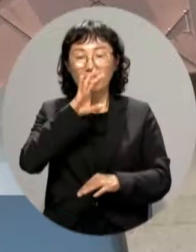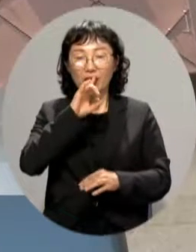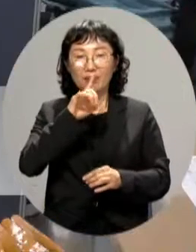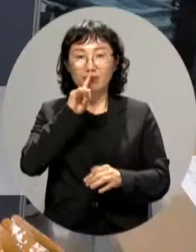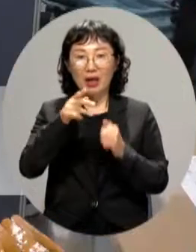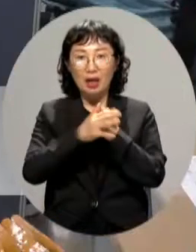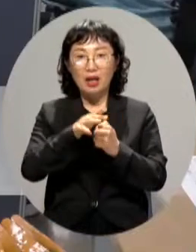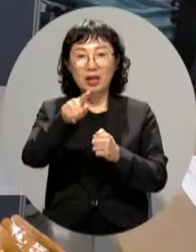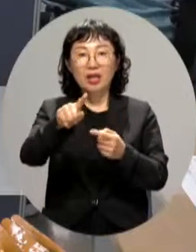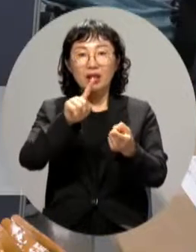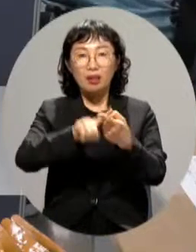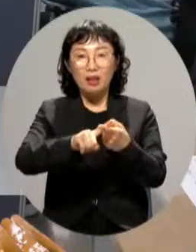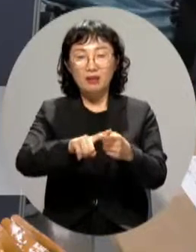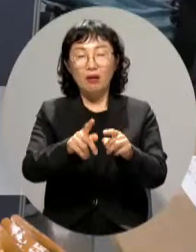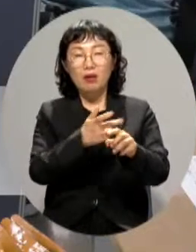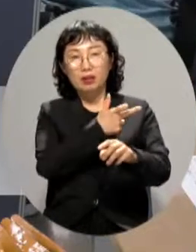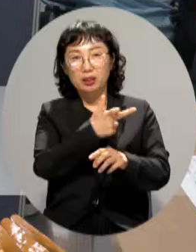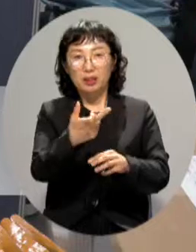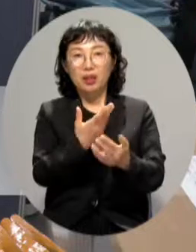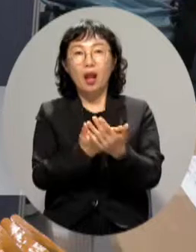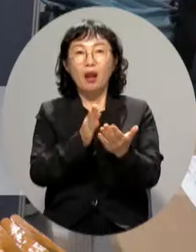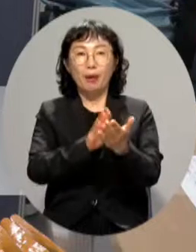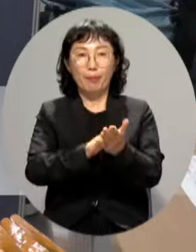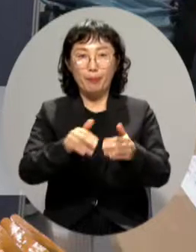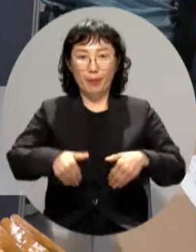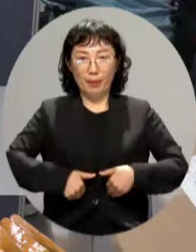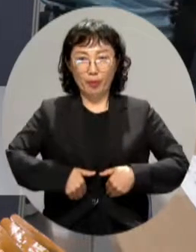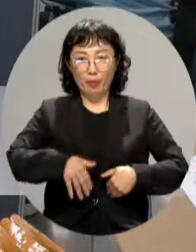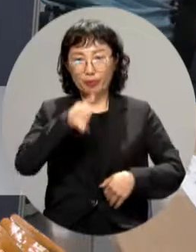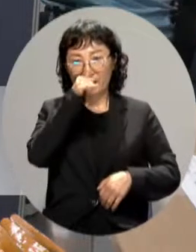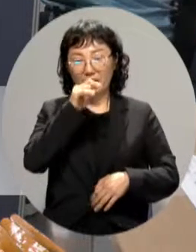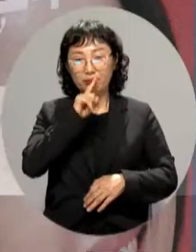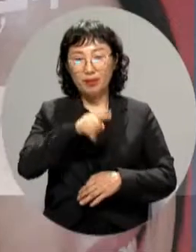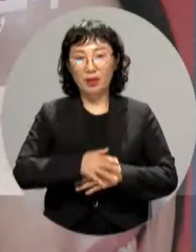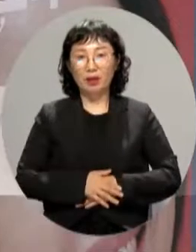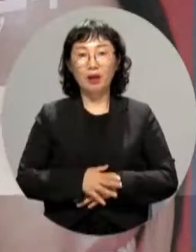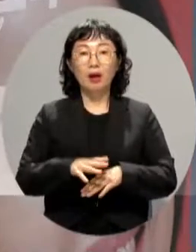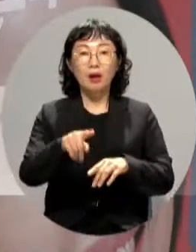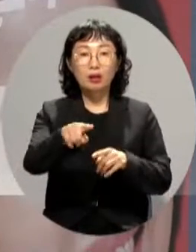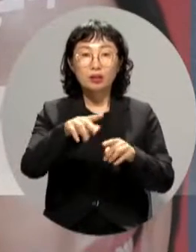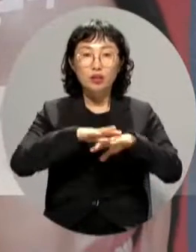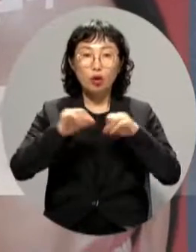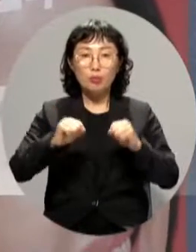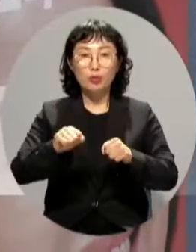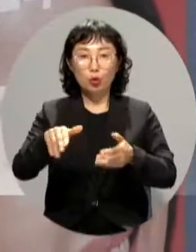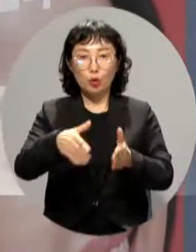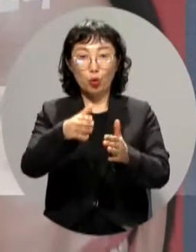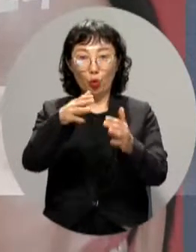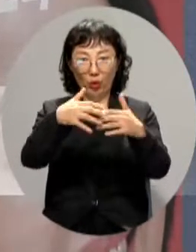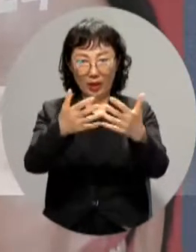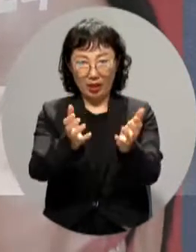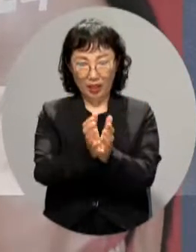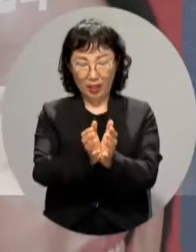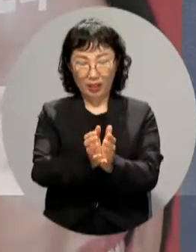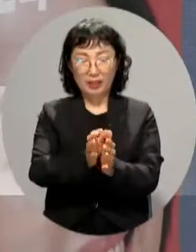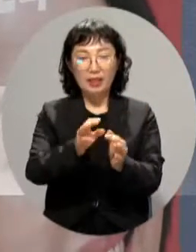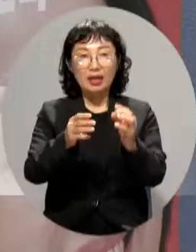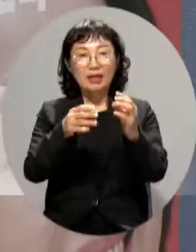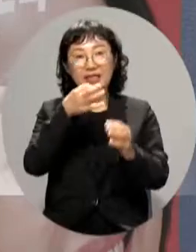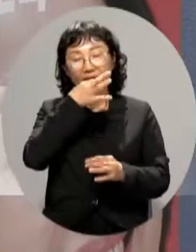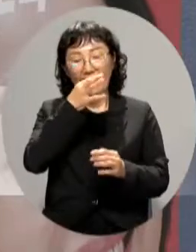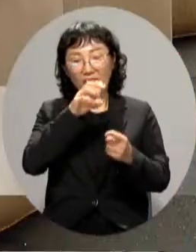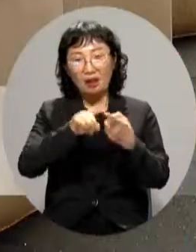양국정책의 대전환이 필요하다고 주장했습니다 진보당 전북도당은 정부가 나락을 밥 한 공기